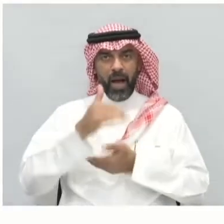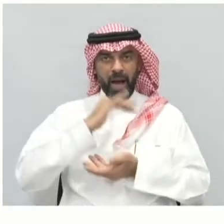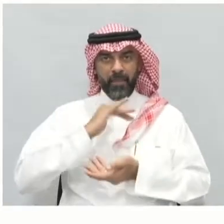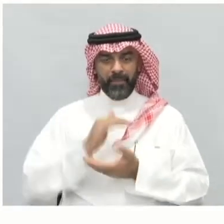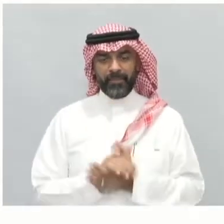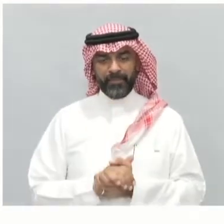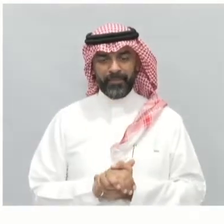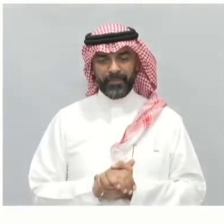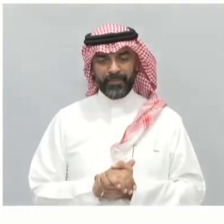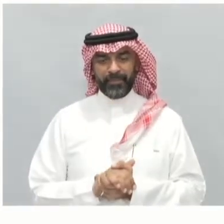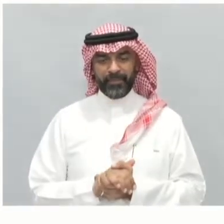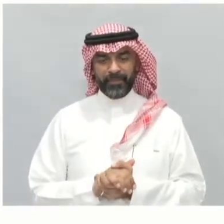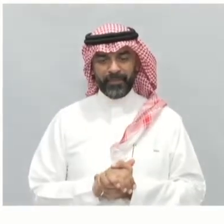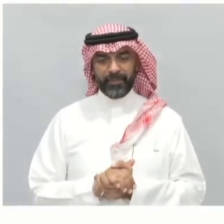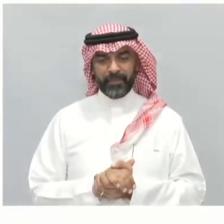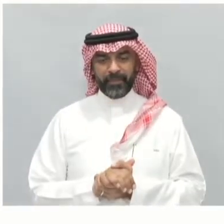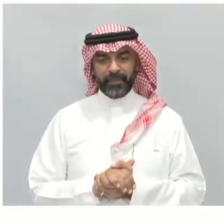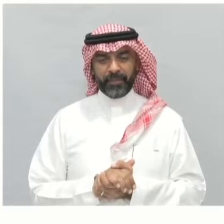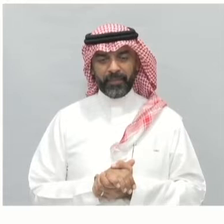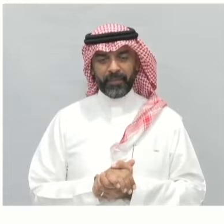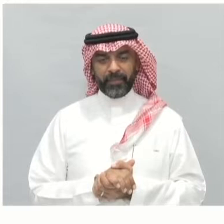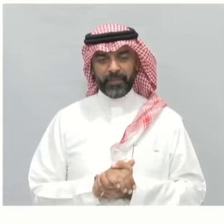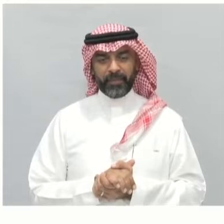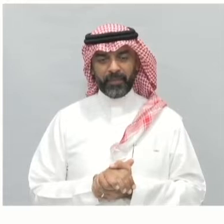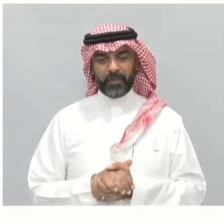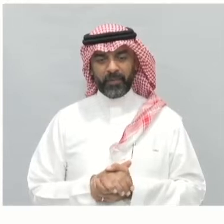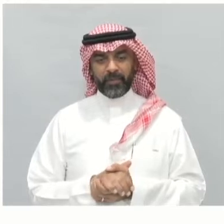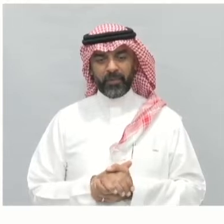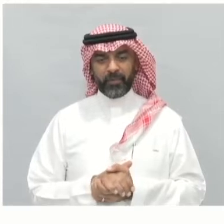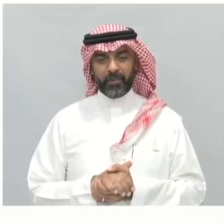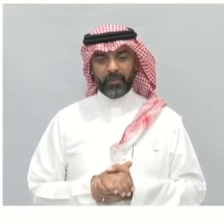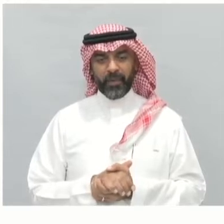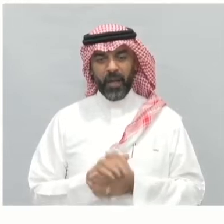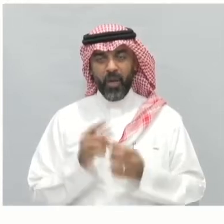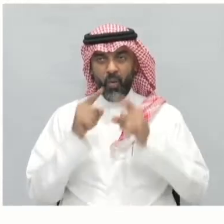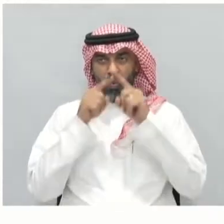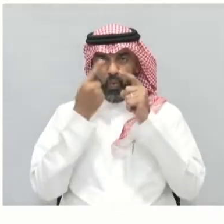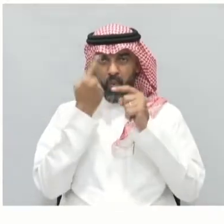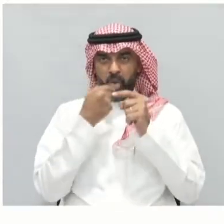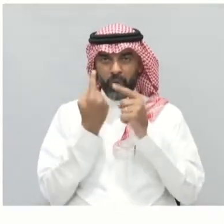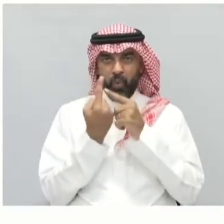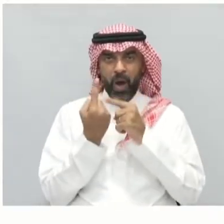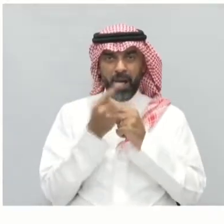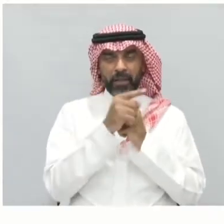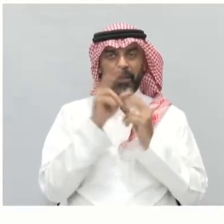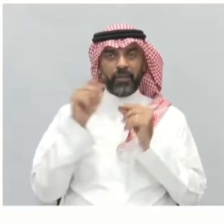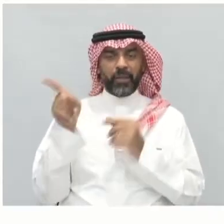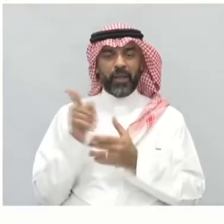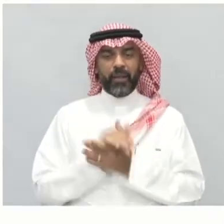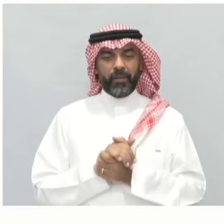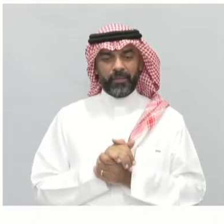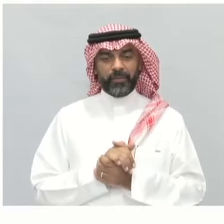المكعب طيب هو اعطاني وجه واحد المكعب هذا شكل المكعب اعطاني وجه واحد فقط